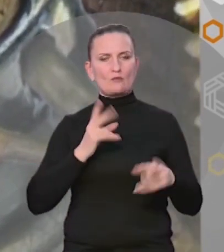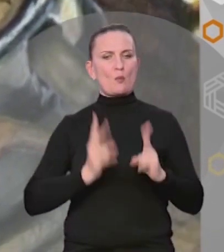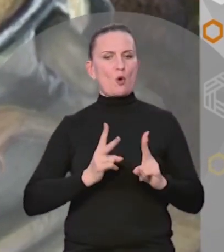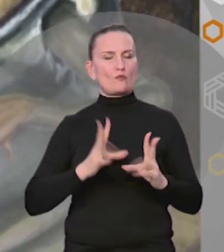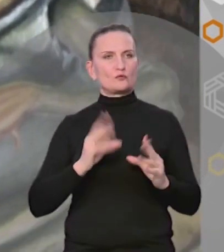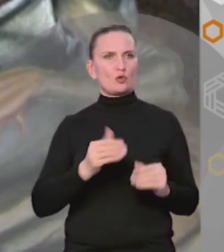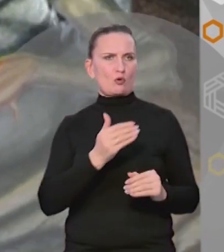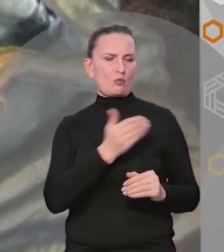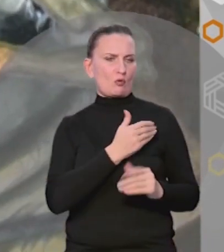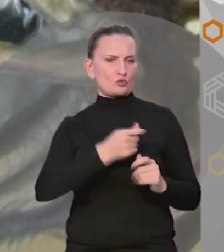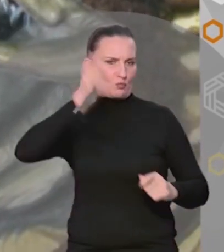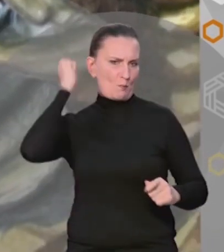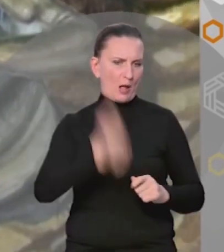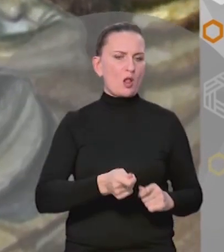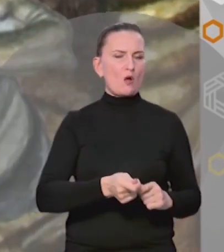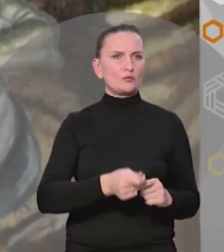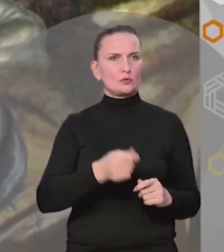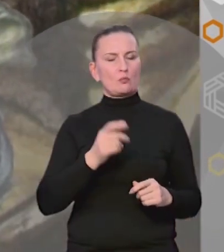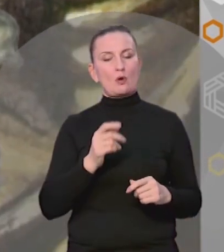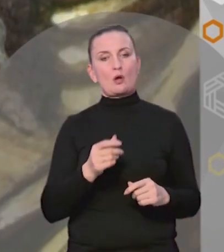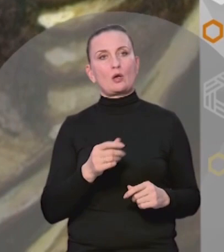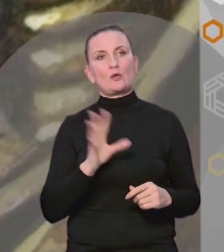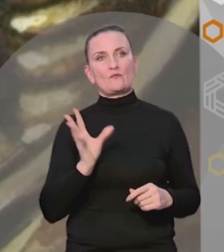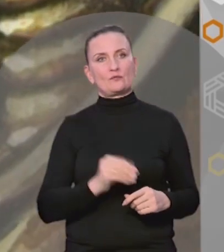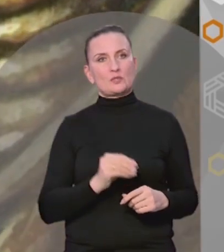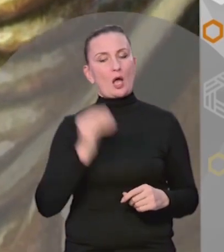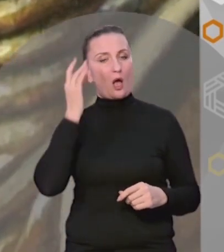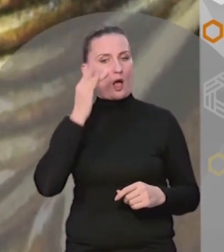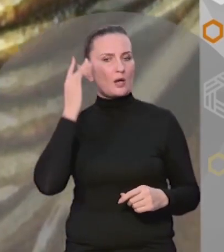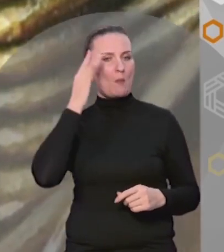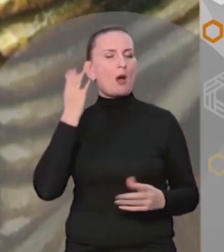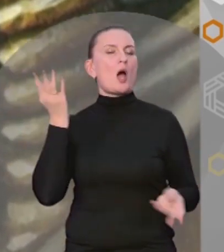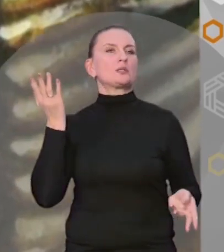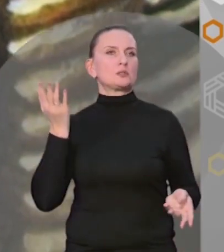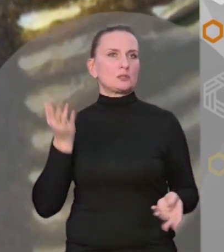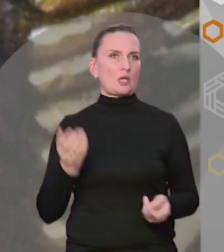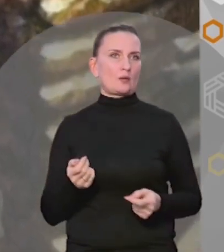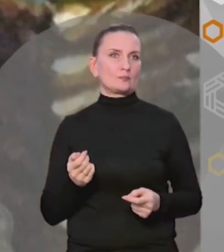норовит половником прихлопнуть. Вот и вся романтика.